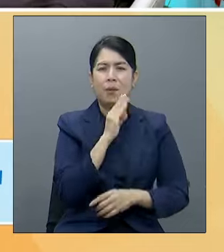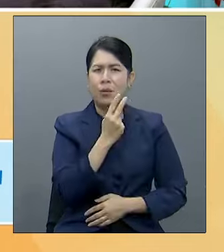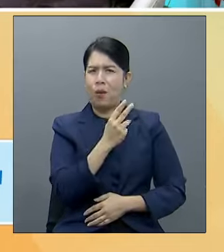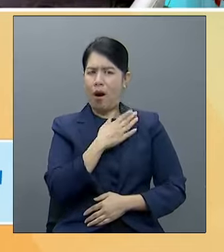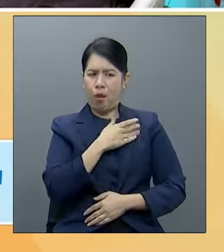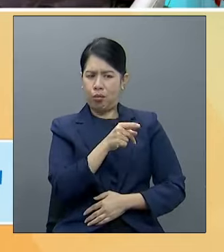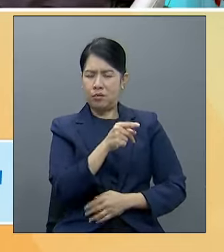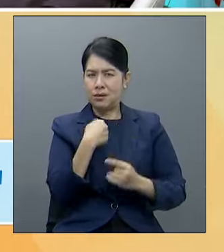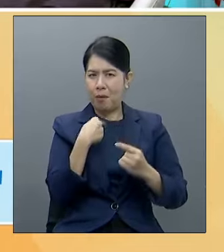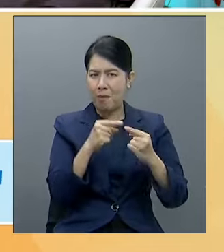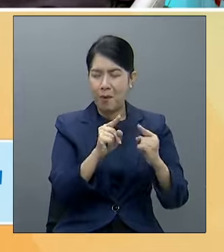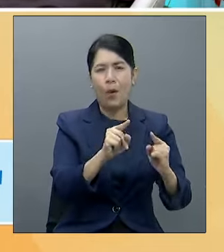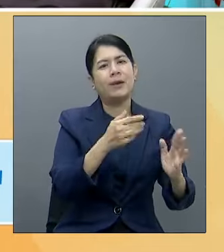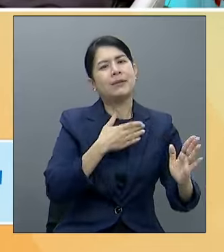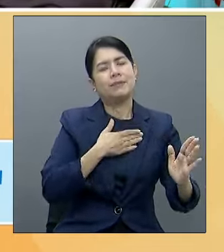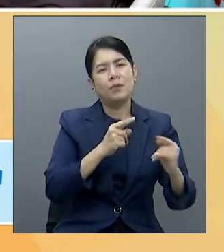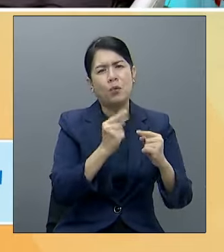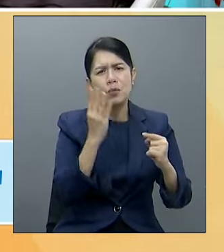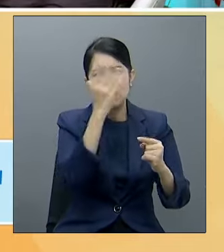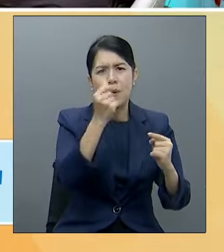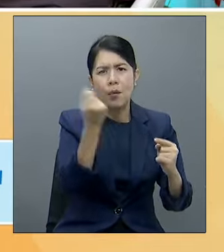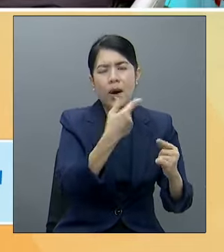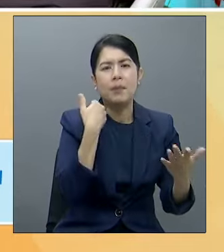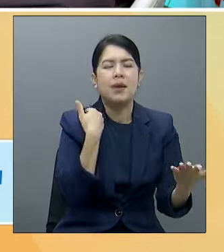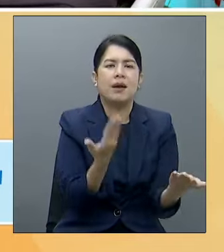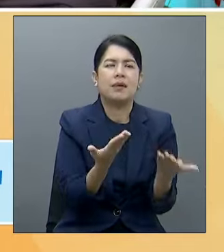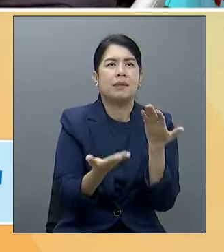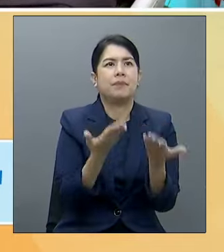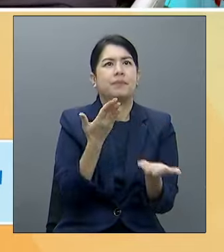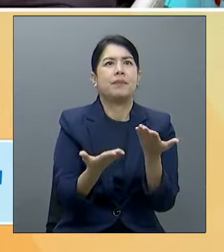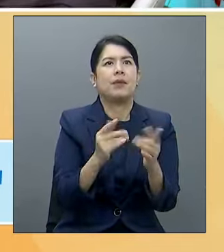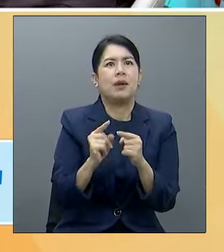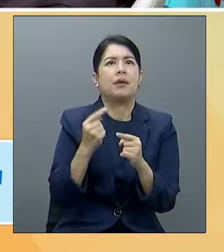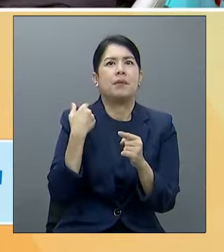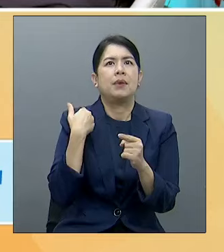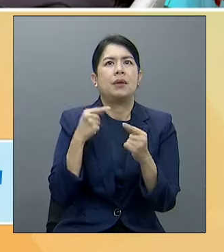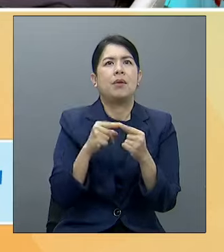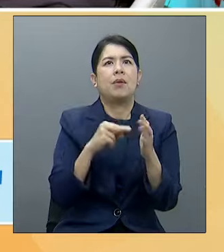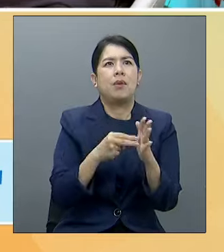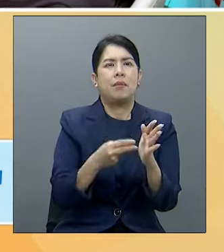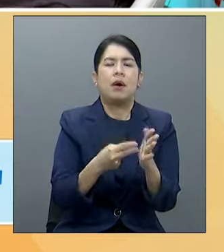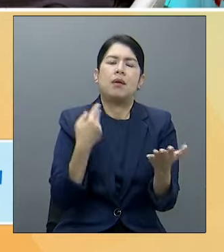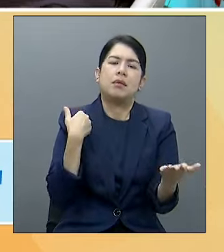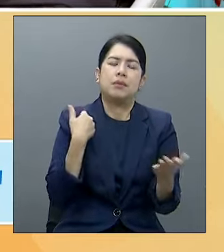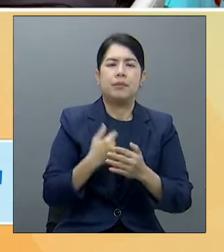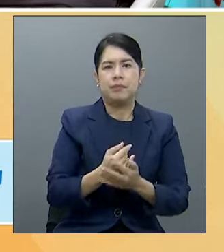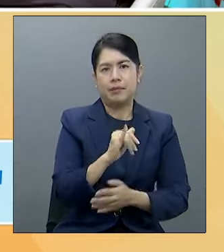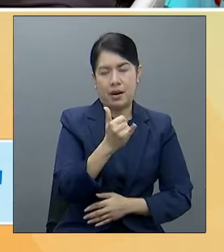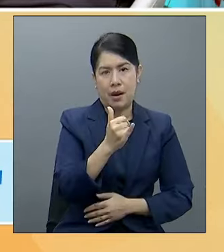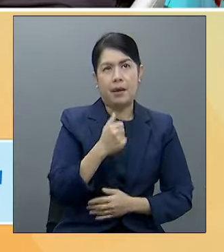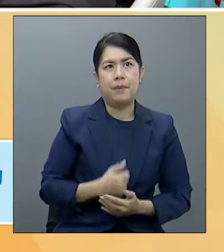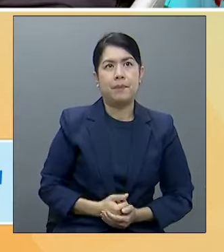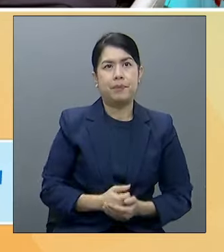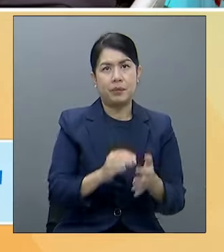ะฉะนั้นอ่ะบางคนตัดชุดใหญ่ดันมาสายลงรถไม่ได ้ มาเลทช่างภาพไปหมดแล้วคือเทรนเหล่านี้มัน